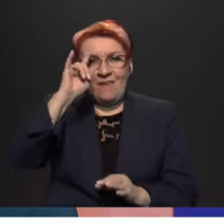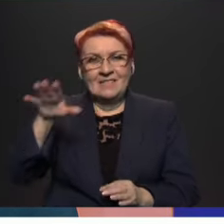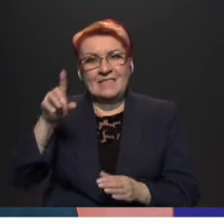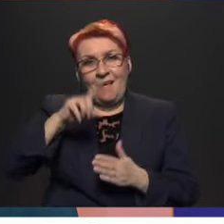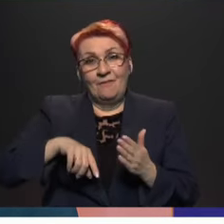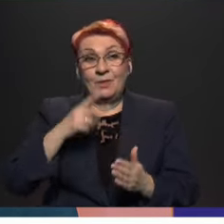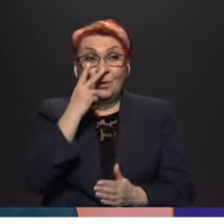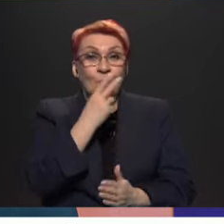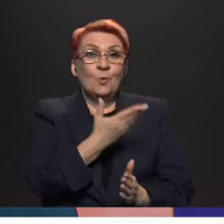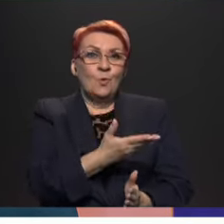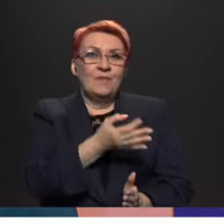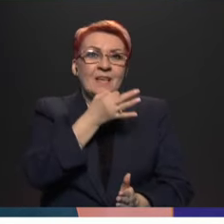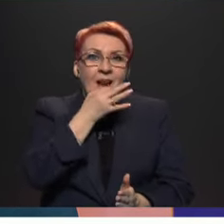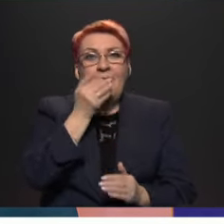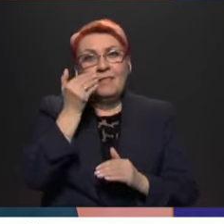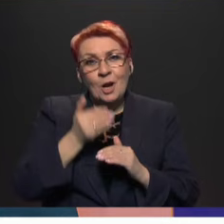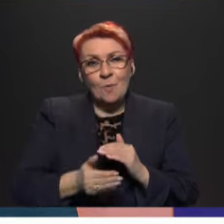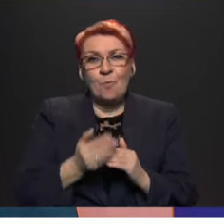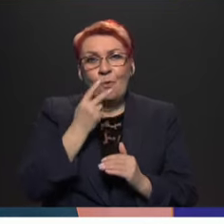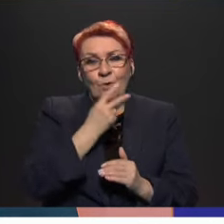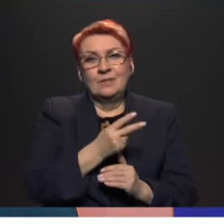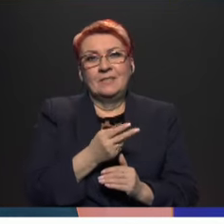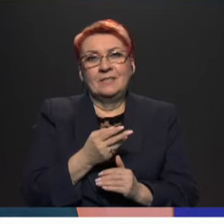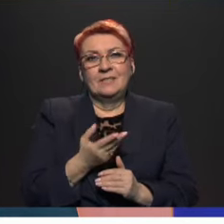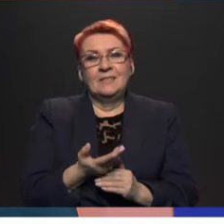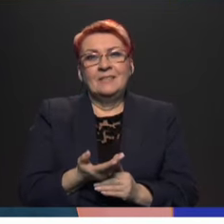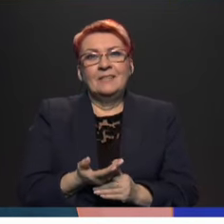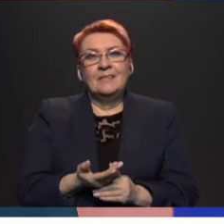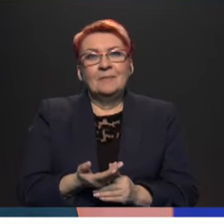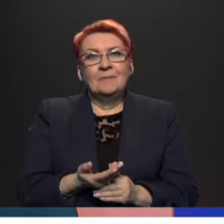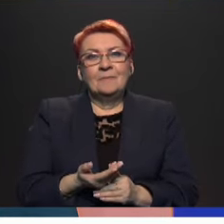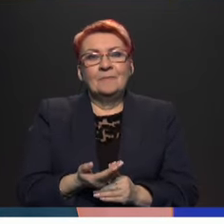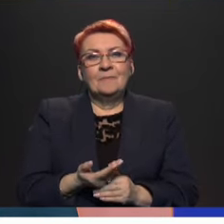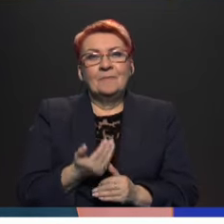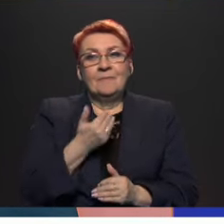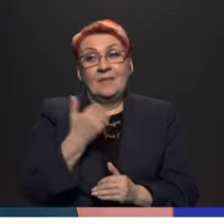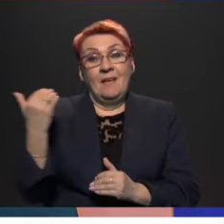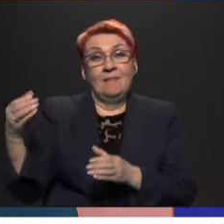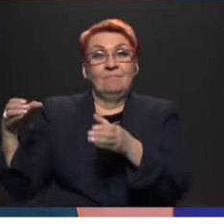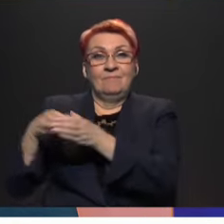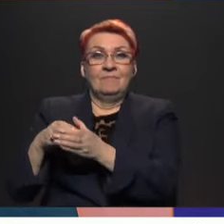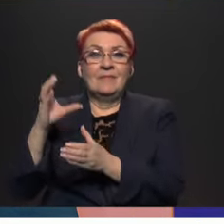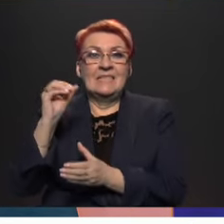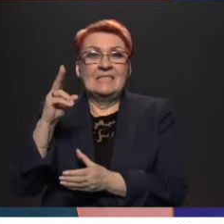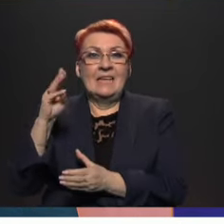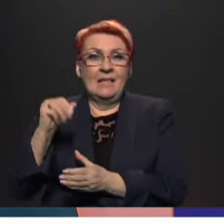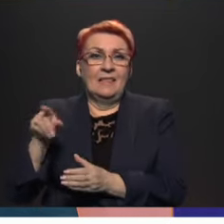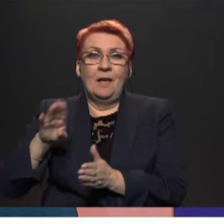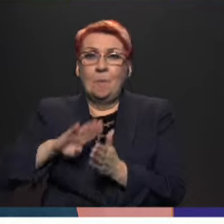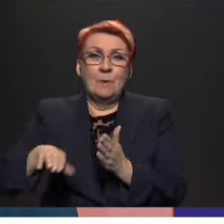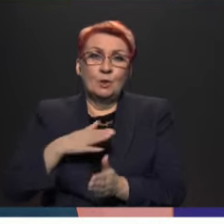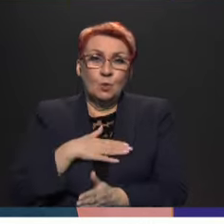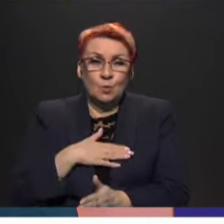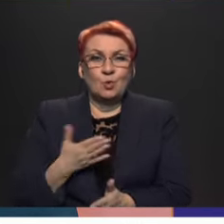увидя рано или поздно, что та секта, которую он выбрал, на самом деле бездушная, что